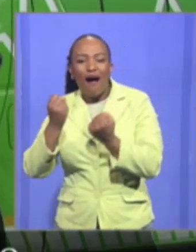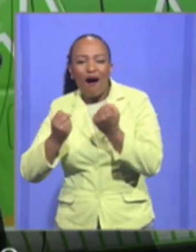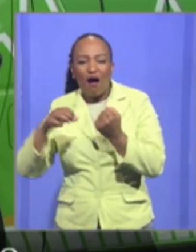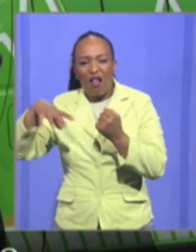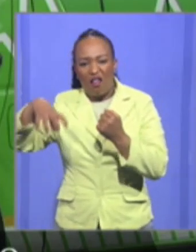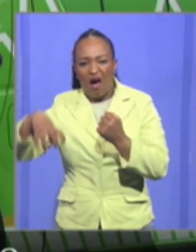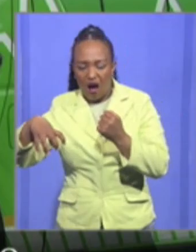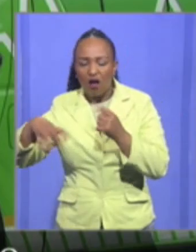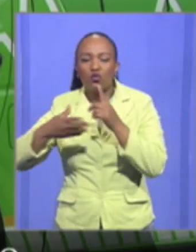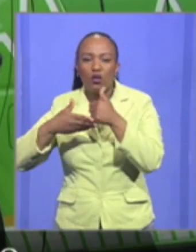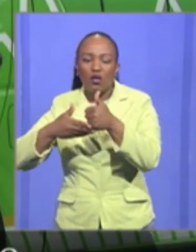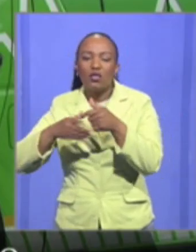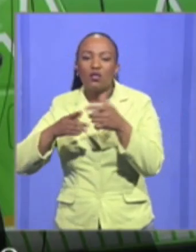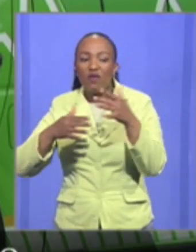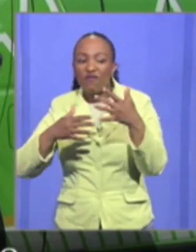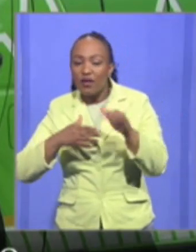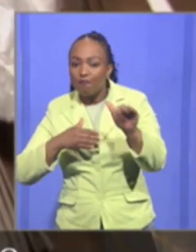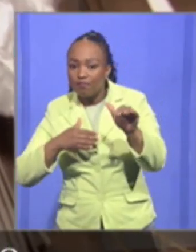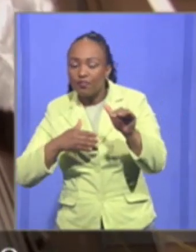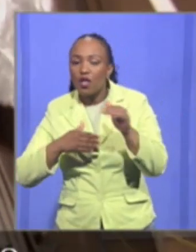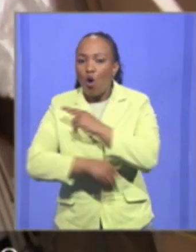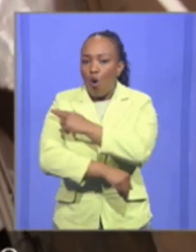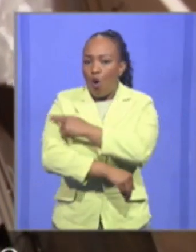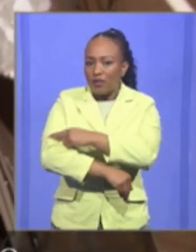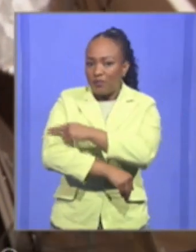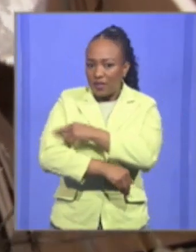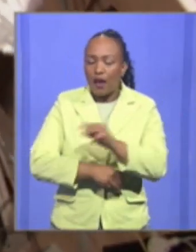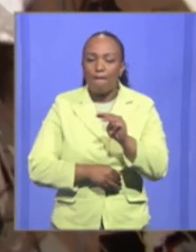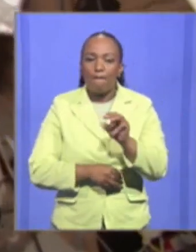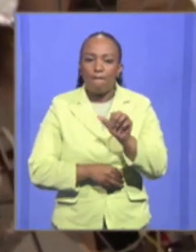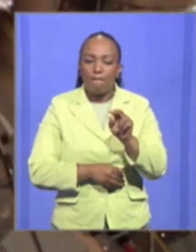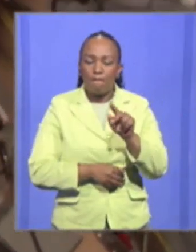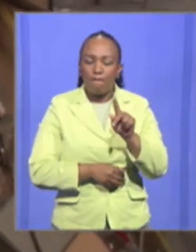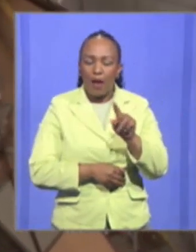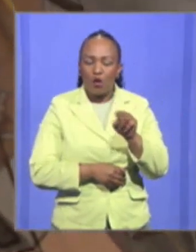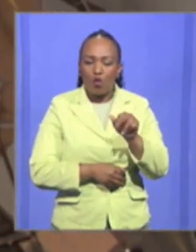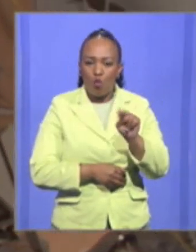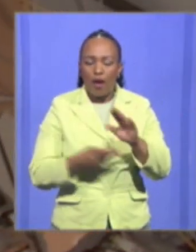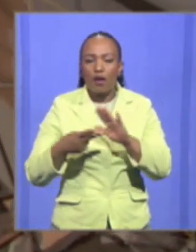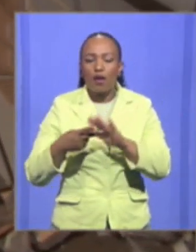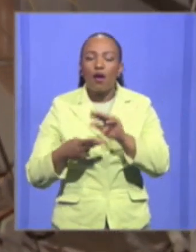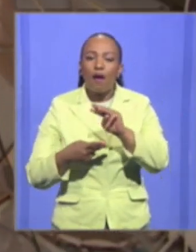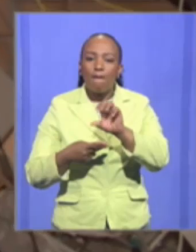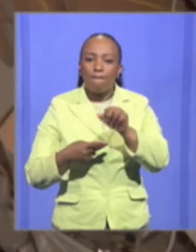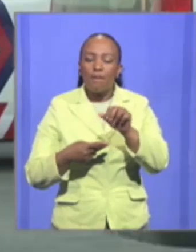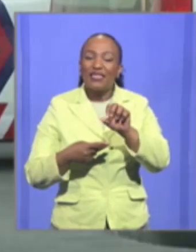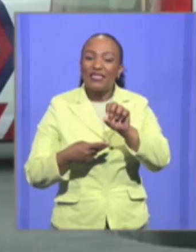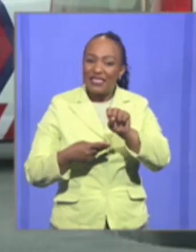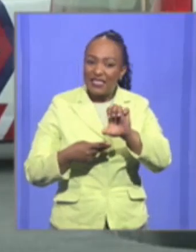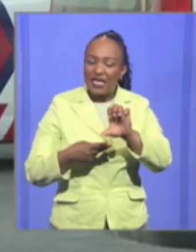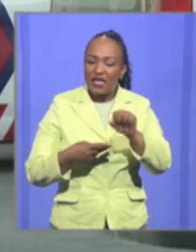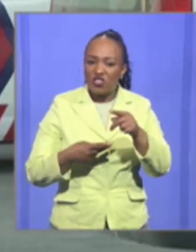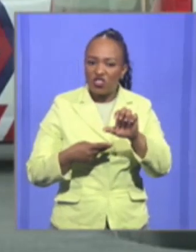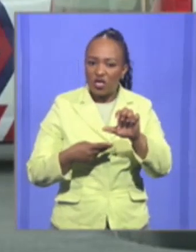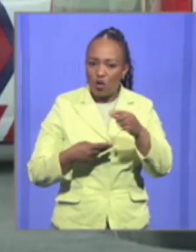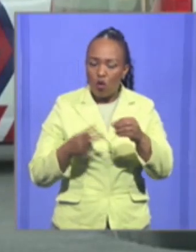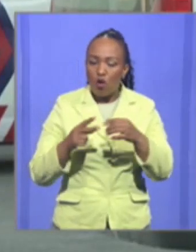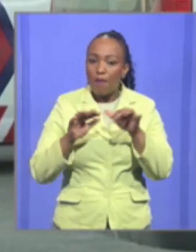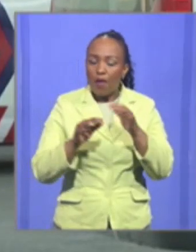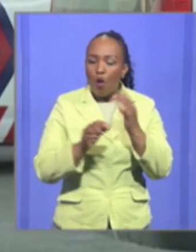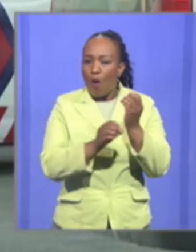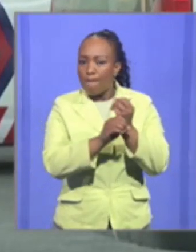buletše le sepetlele sa Mankweng le sepetlele sa Seshego. Batho ba bararo bao ba amegile go kotsing eo ba alafelwa dikgobalo tša